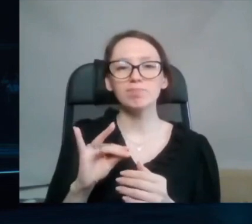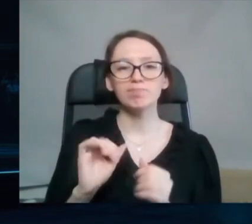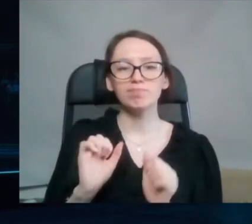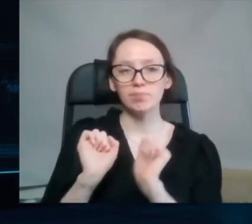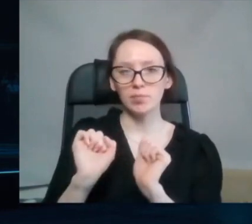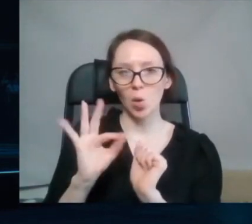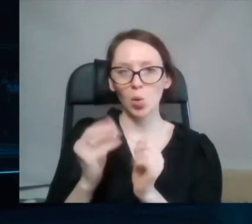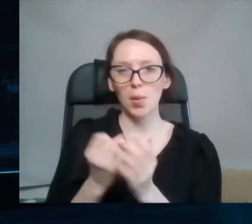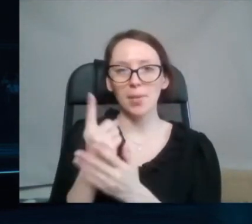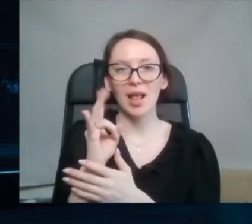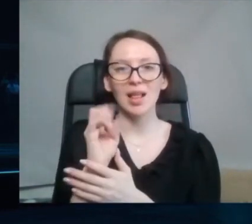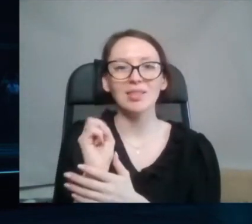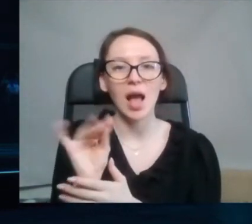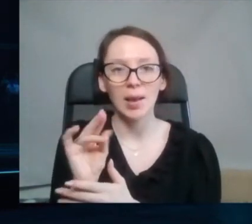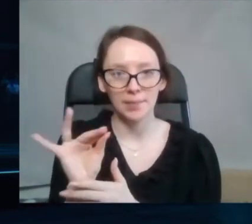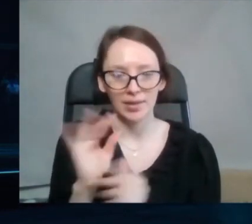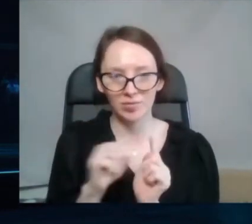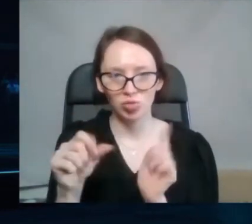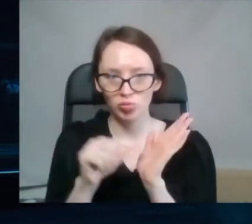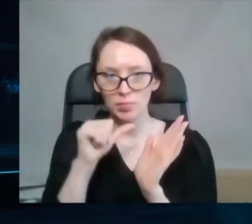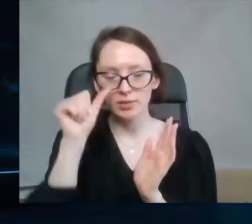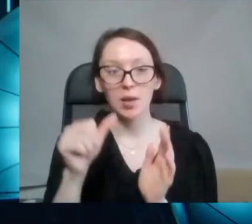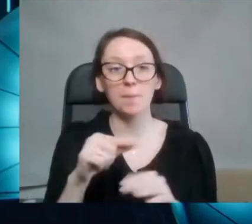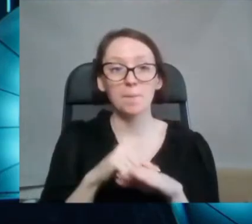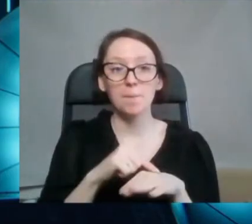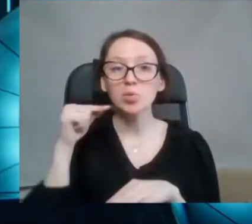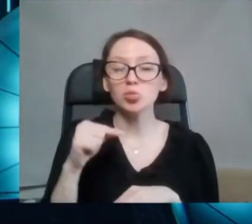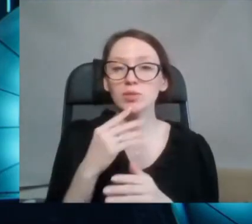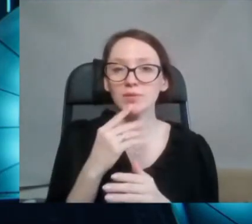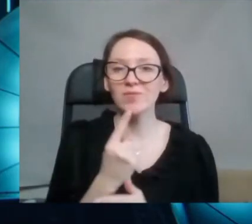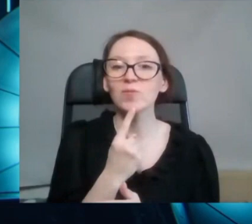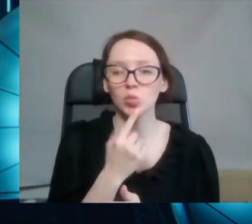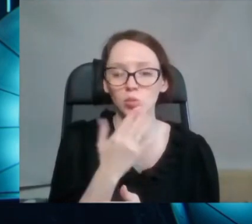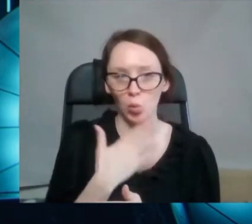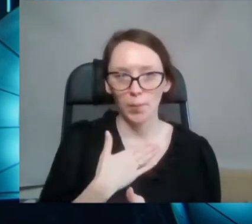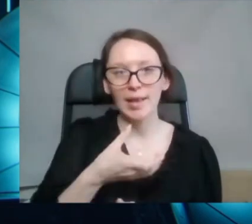Почувствуйте чистый вкус своих любимых напитков без накипи.